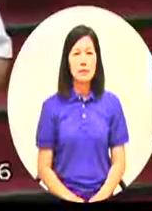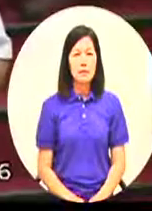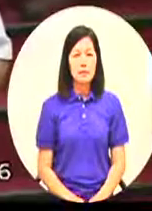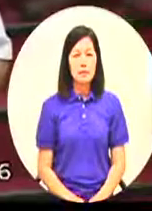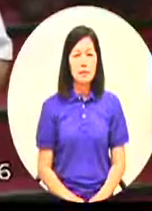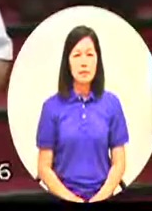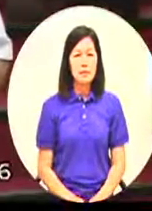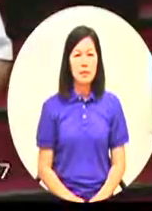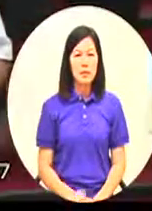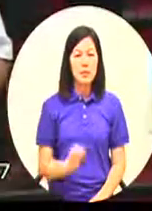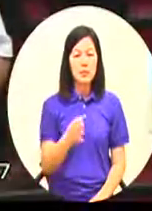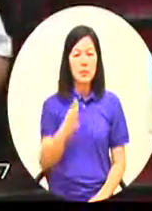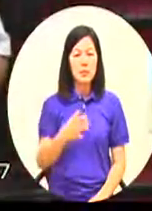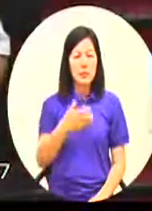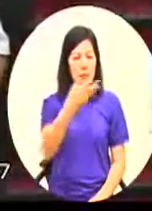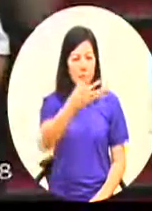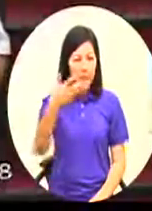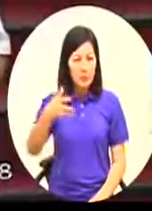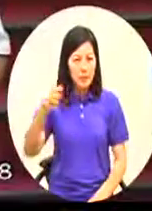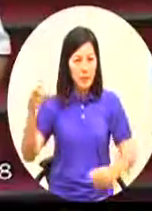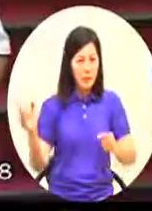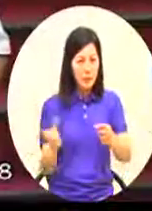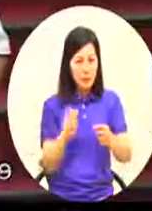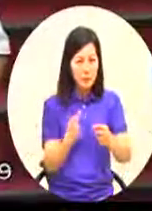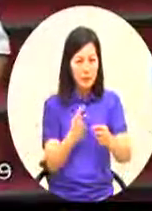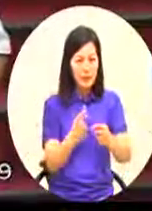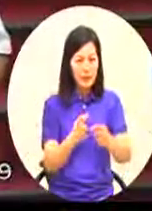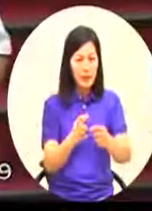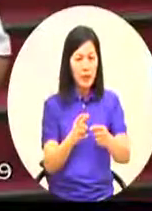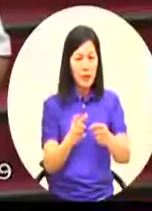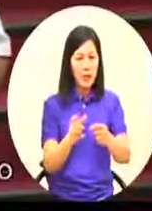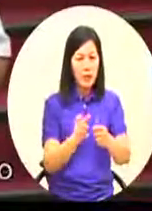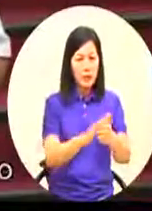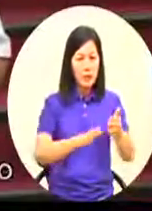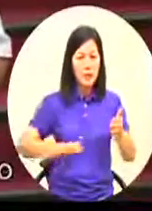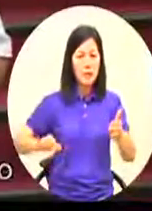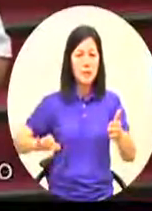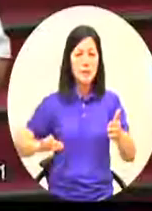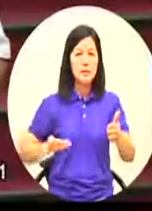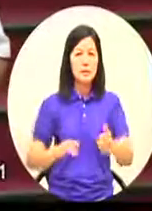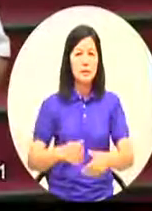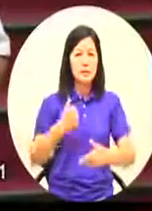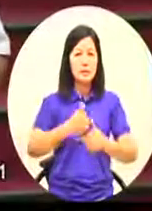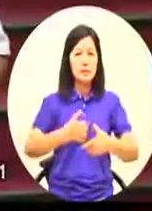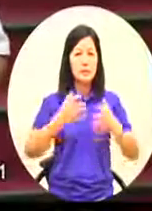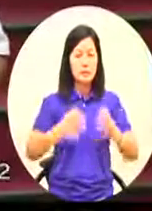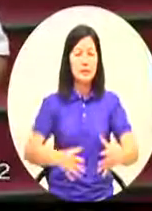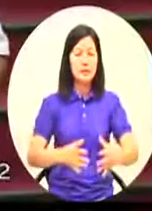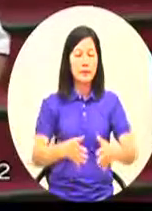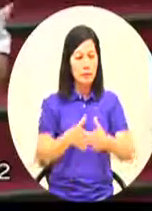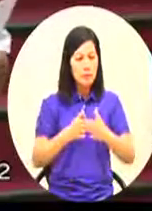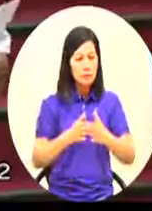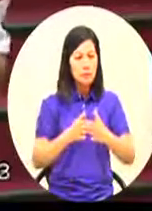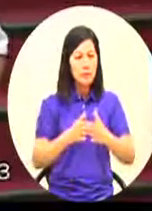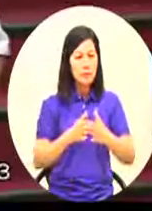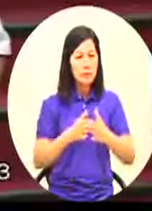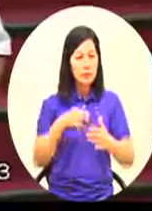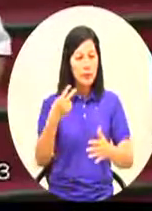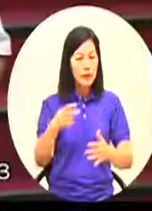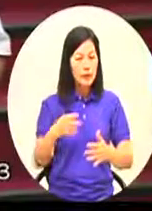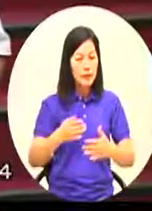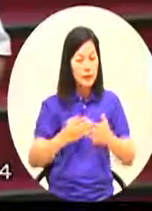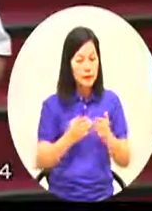为88风灾的关系，建设的需求跟阶